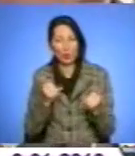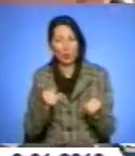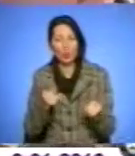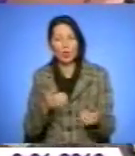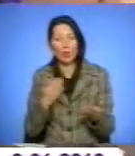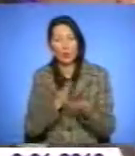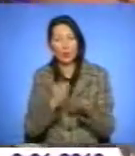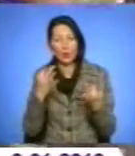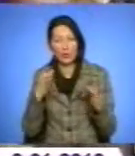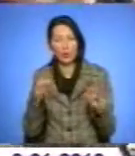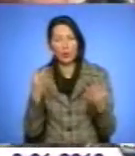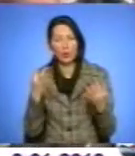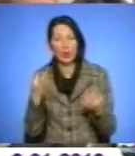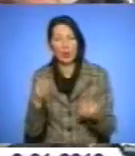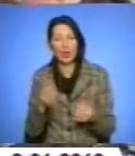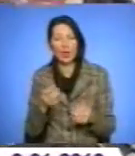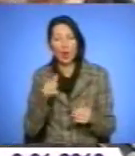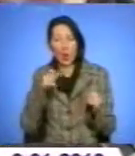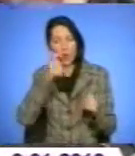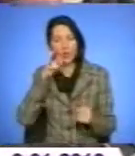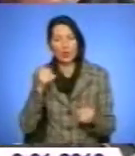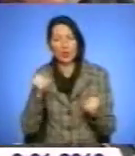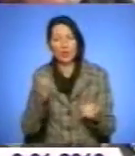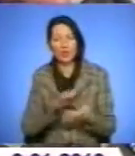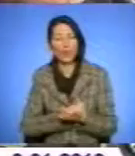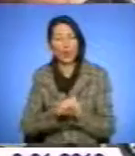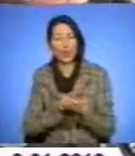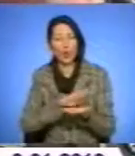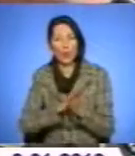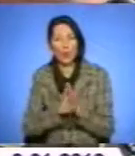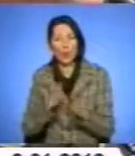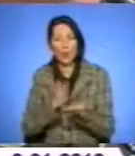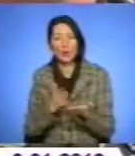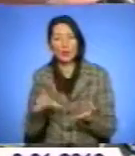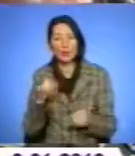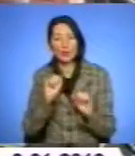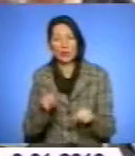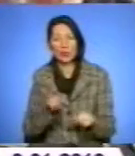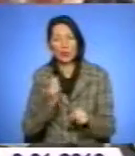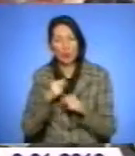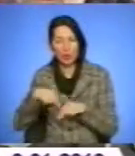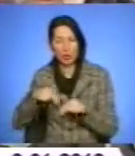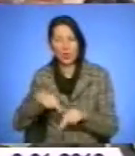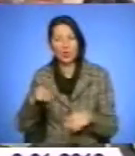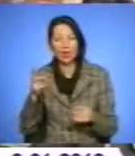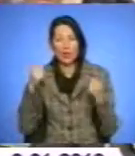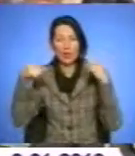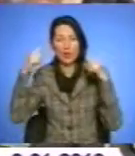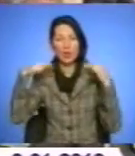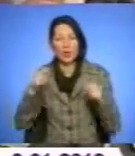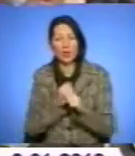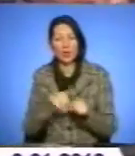Україну. І тепер в мирних умовах у нас є всі можливості для того, щоб працювати, творити, робити все на благо